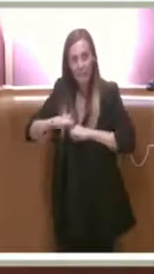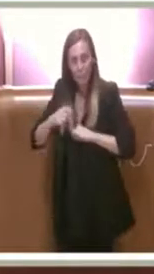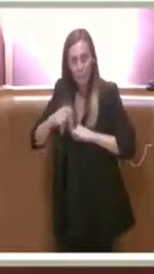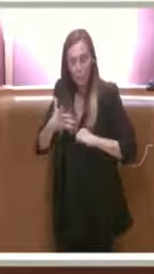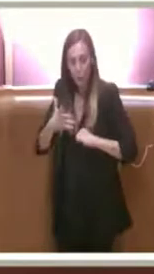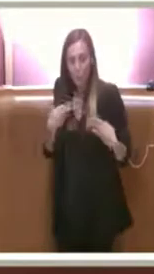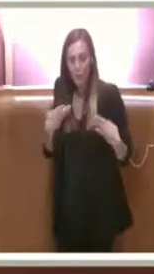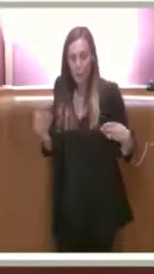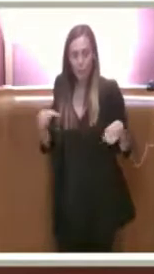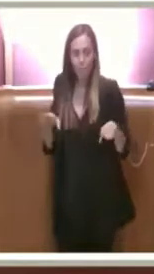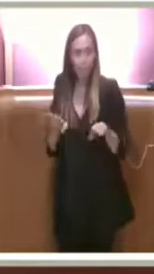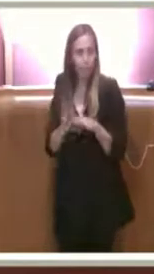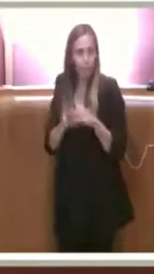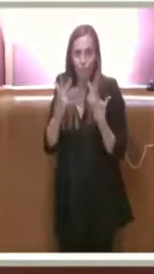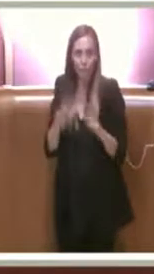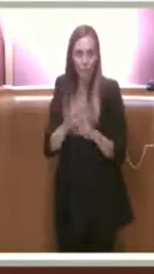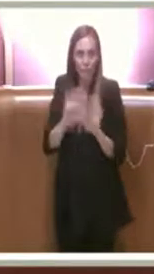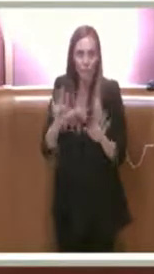Scusate.